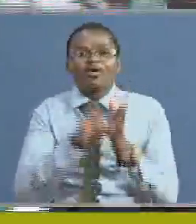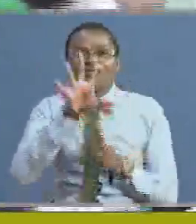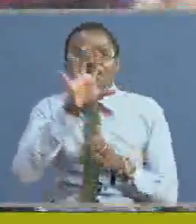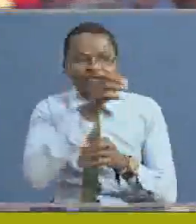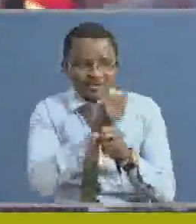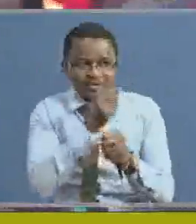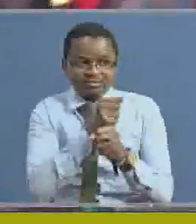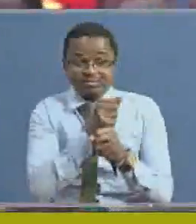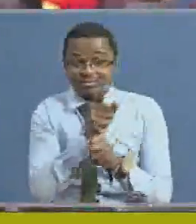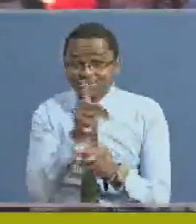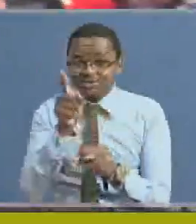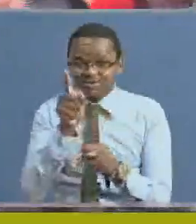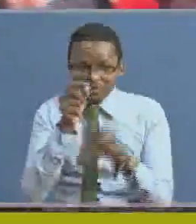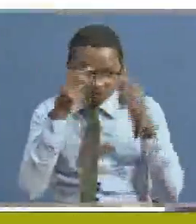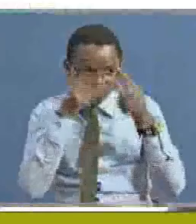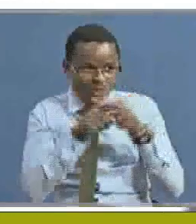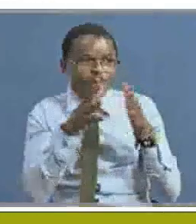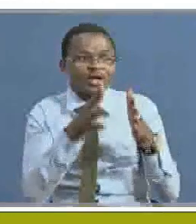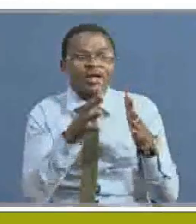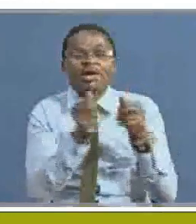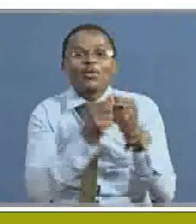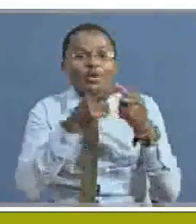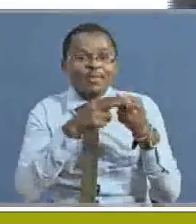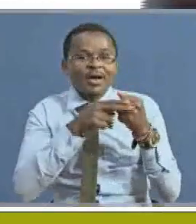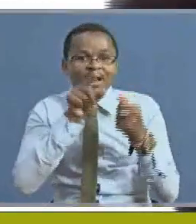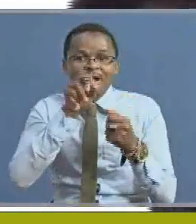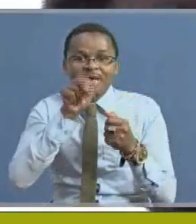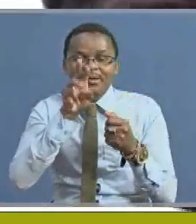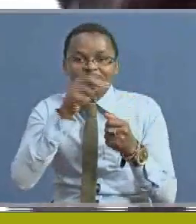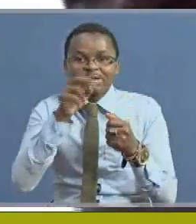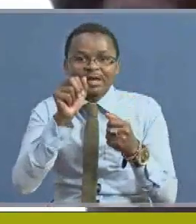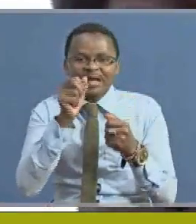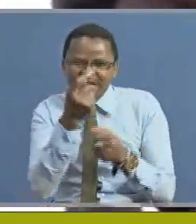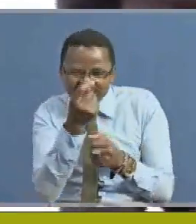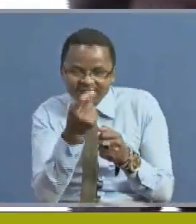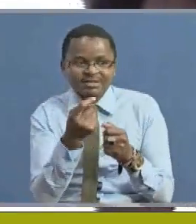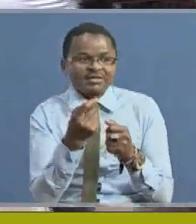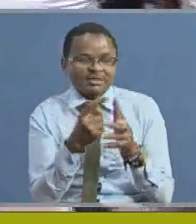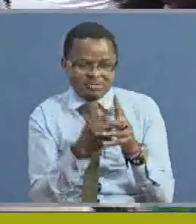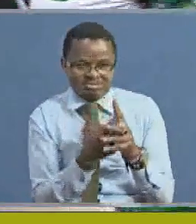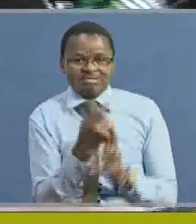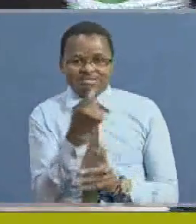5. Ushabiki wake kwa mabingwa mara 17 wa ligi kuu nchini Gor Mahia ukianza akiwa mchanga.